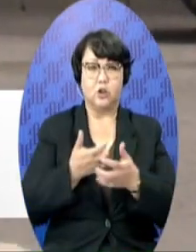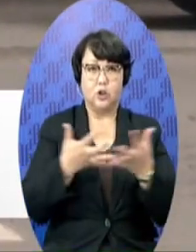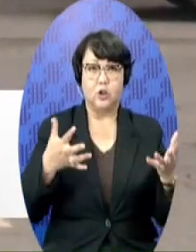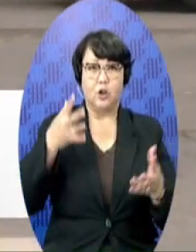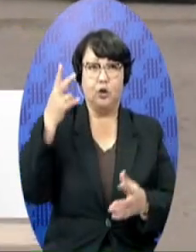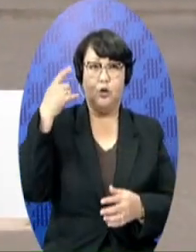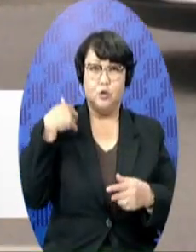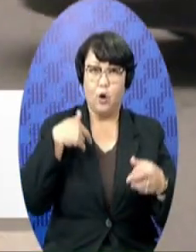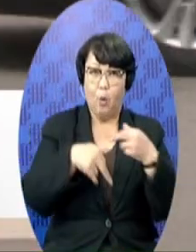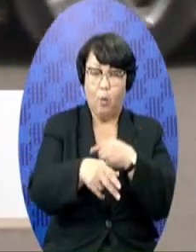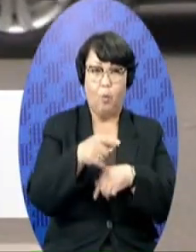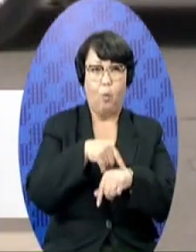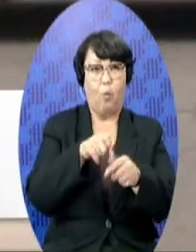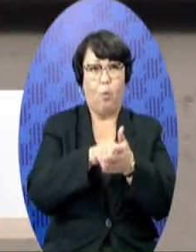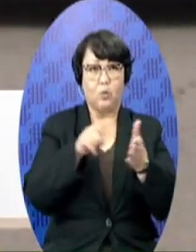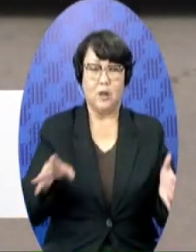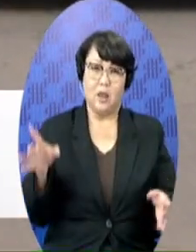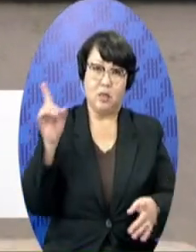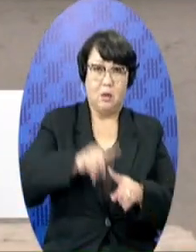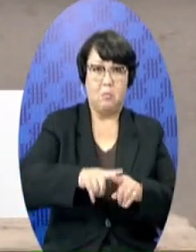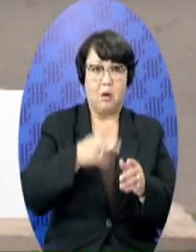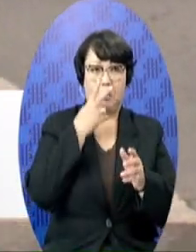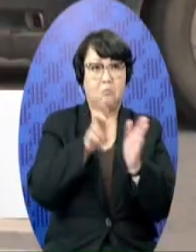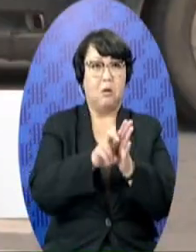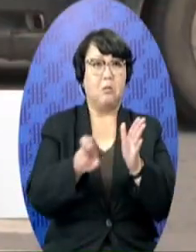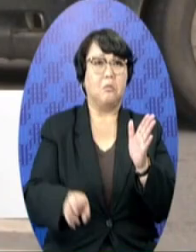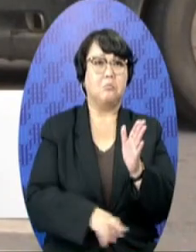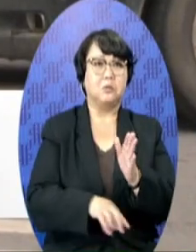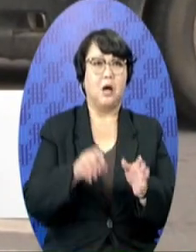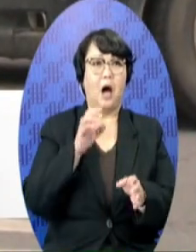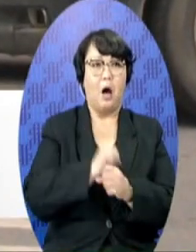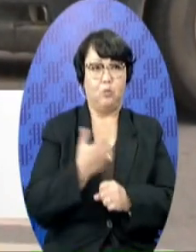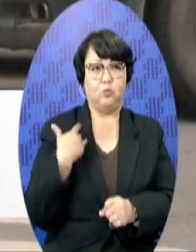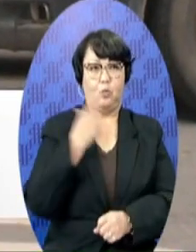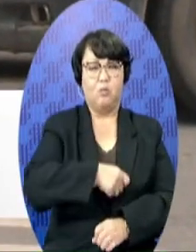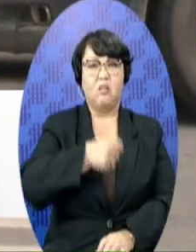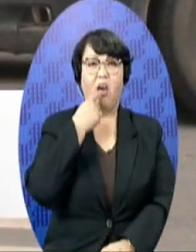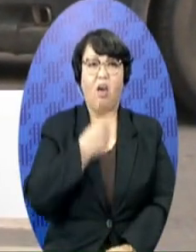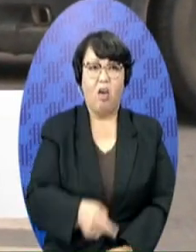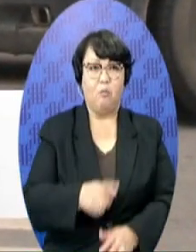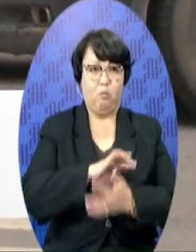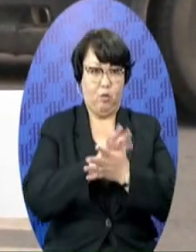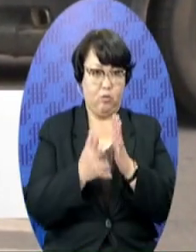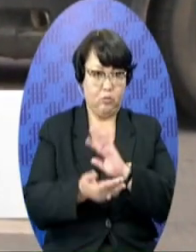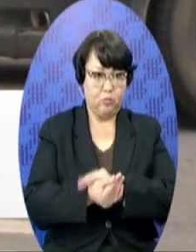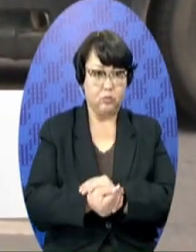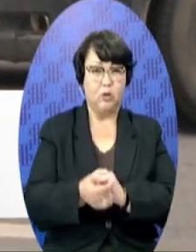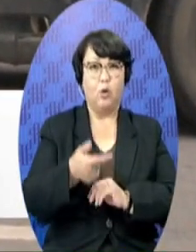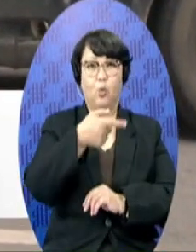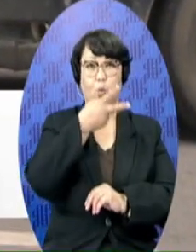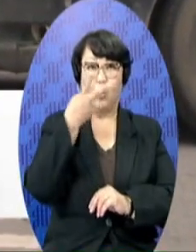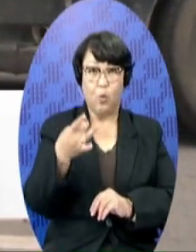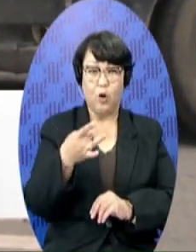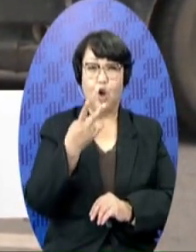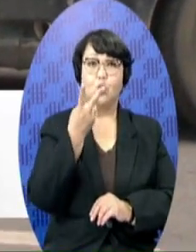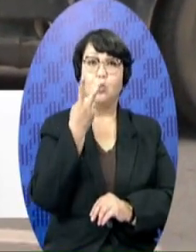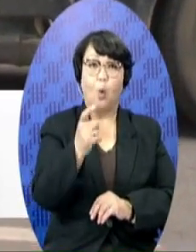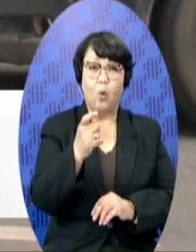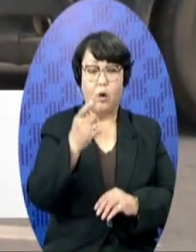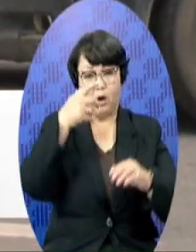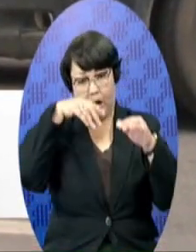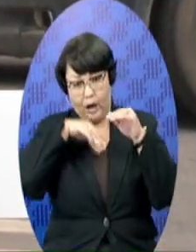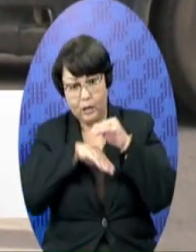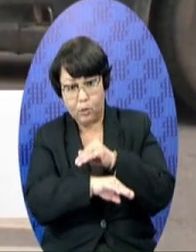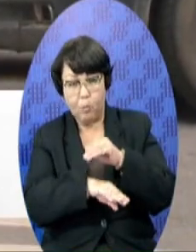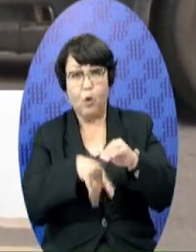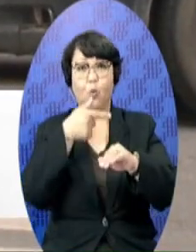дохионы хугацааг сунгах бараг боломжгүй гэж албаныхан ярьлаа. Тэгвэл хөдөлгөө ихтэй хэсгүүдтэй гүүрэн болон нүхэн гарцаа нэмэгдүүлж хөгжлийн бэрхшээлтэй